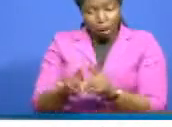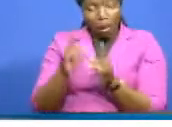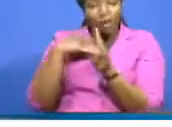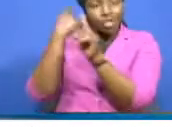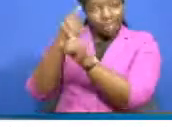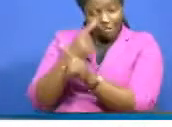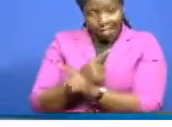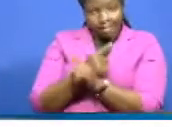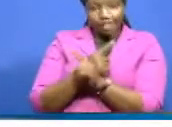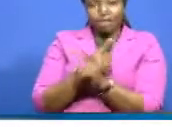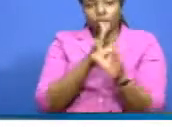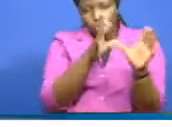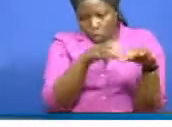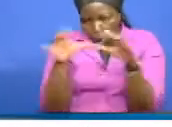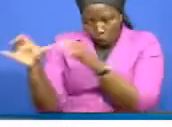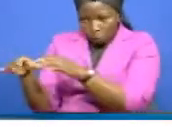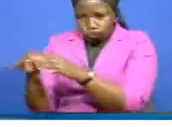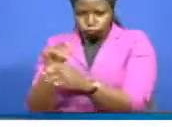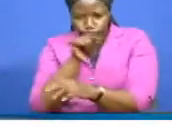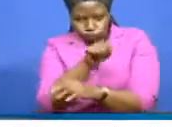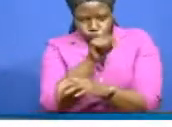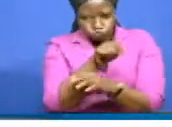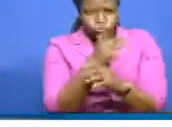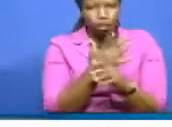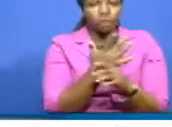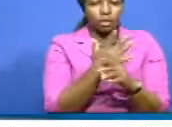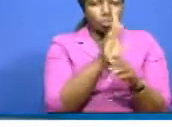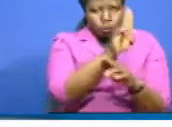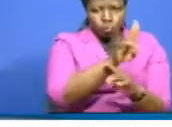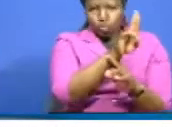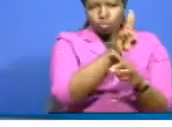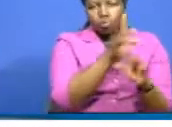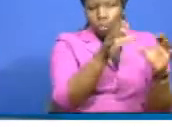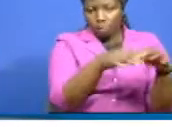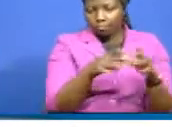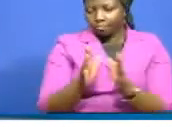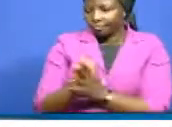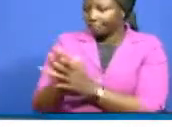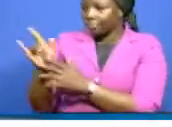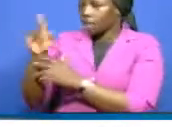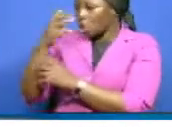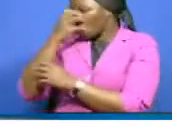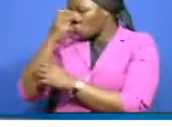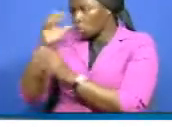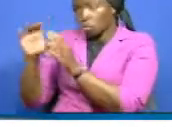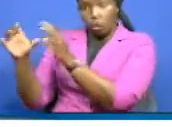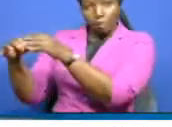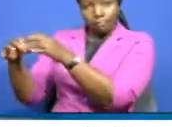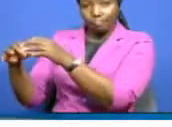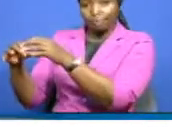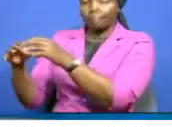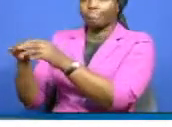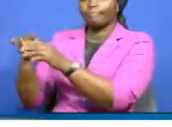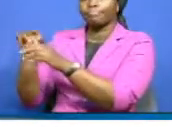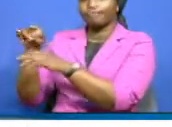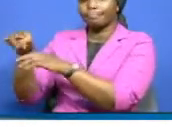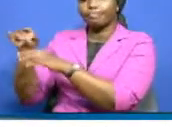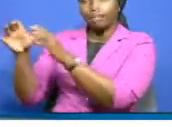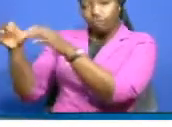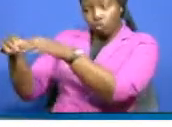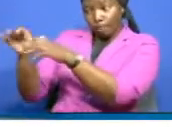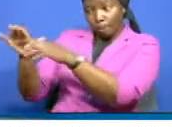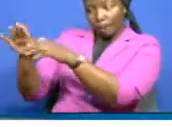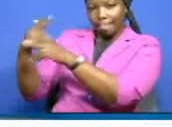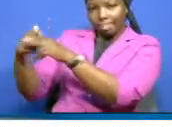ni wakieleweke na kuna mlengo wa tangatanga. Kuna ule mlengo wa tangatanga umekuja na jambo ambalo linaitwa